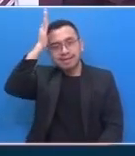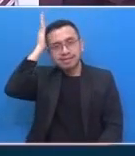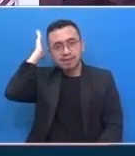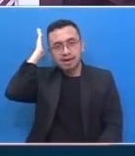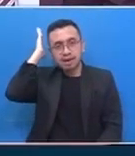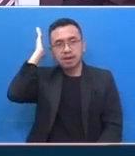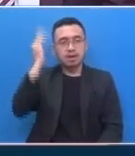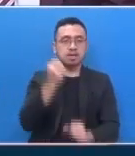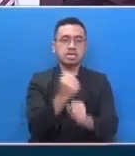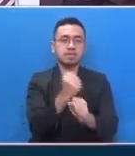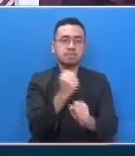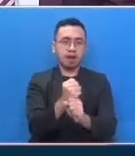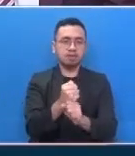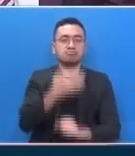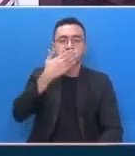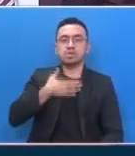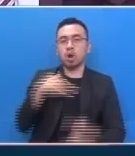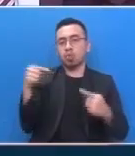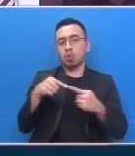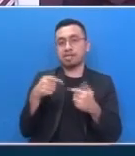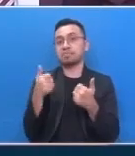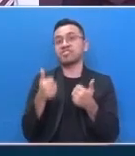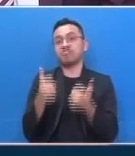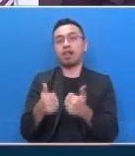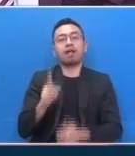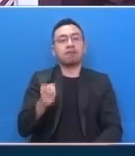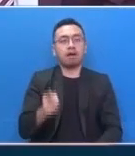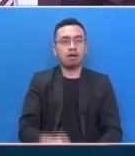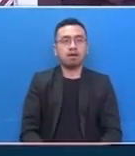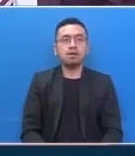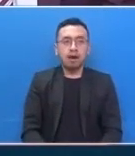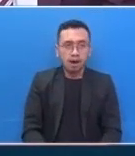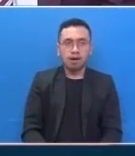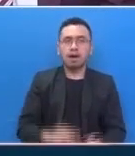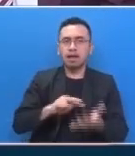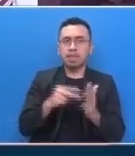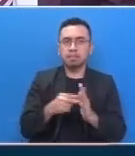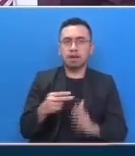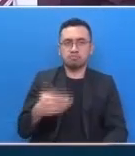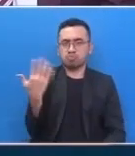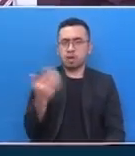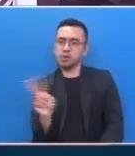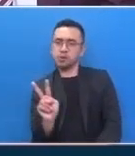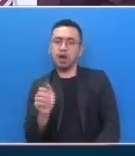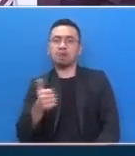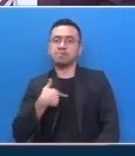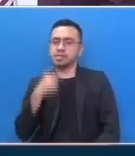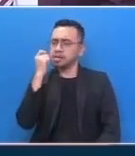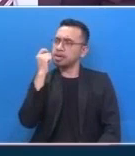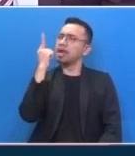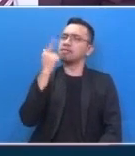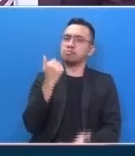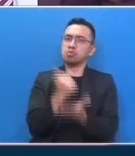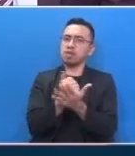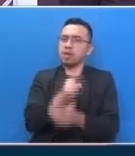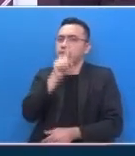dibanding sekedar sesama kaderitu jadi saya lebih melihat ini sebuah kesadaran di antara keduanya yang sama-sama saling membutuhkan dalam